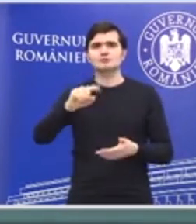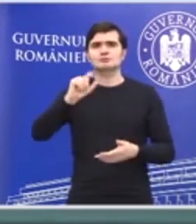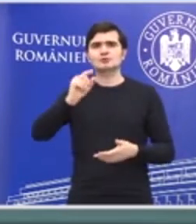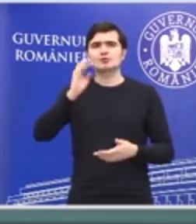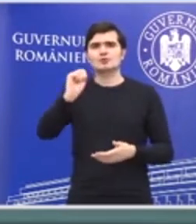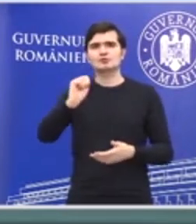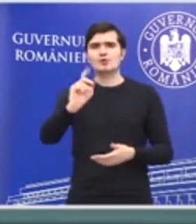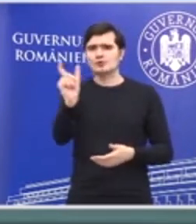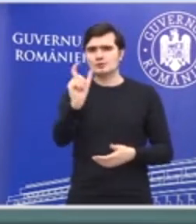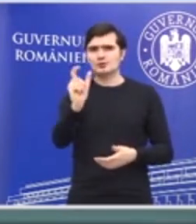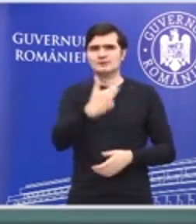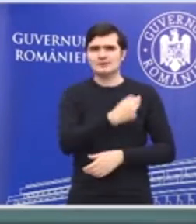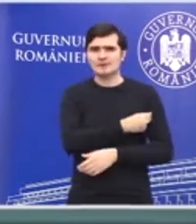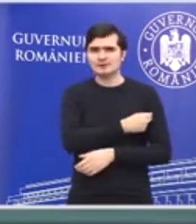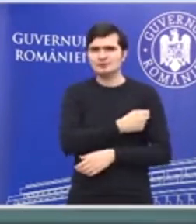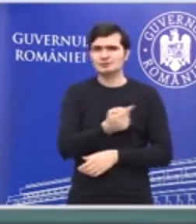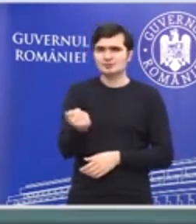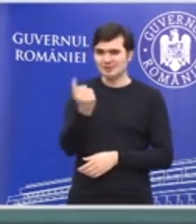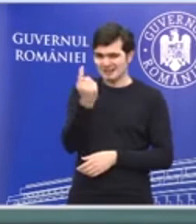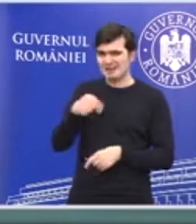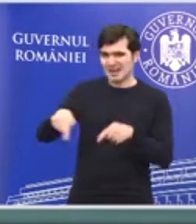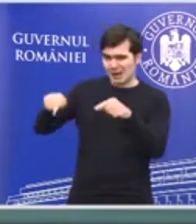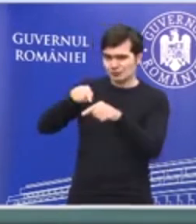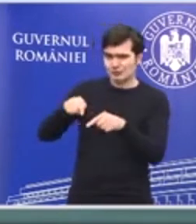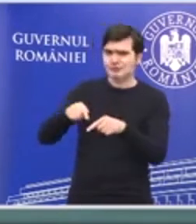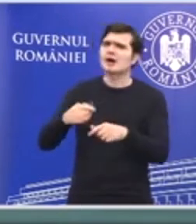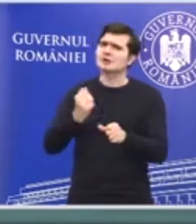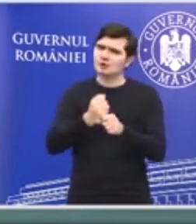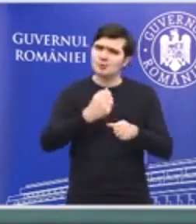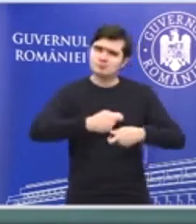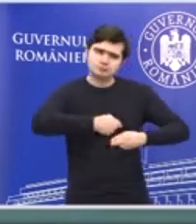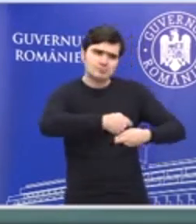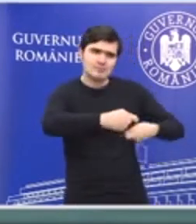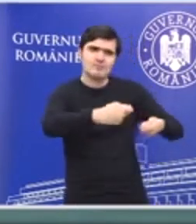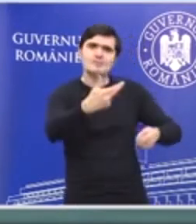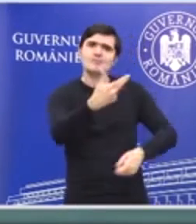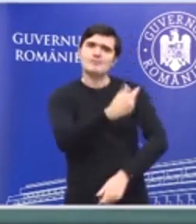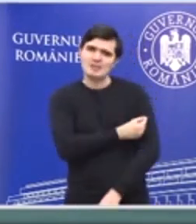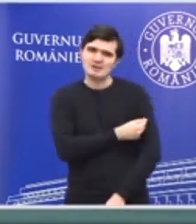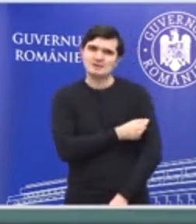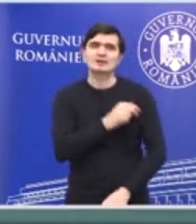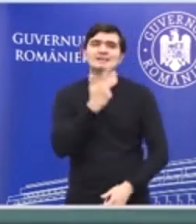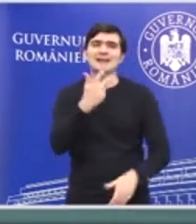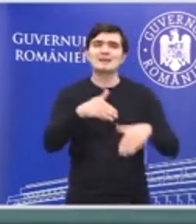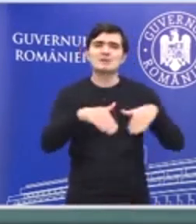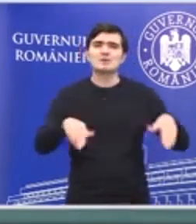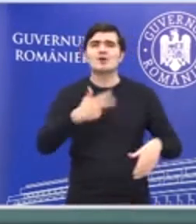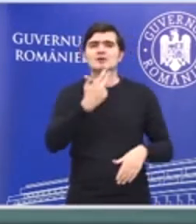5.121.129 de doze, dintre care au fost administrate